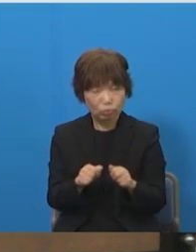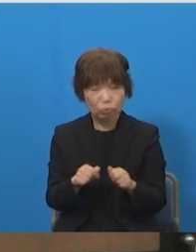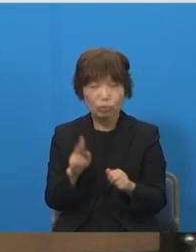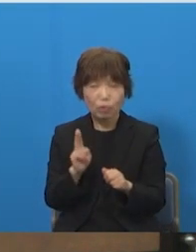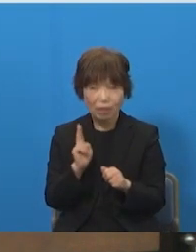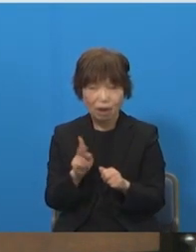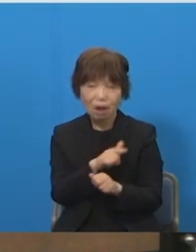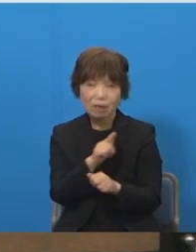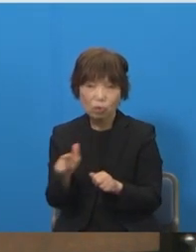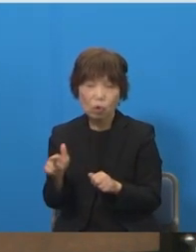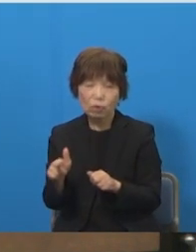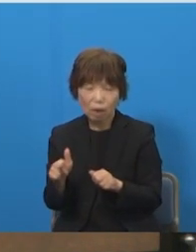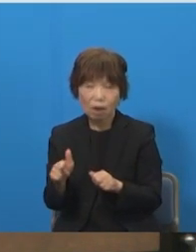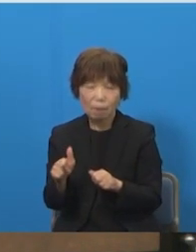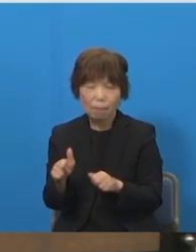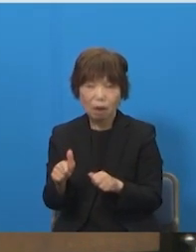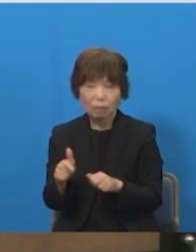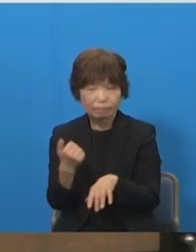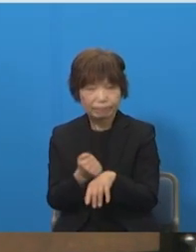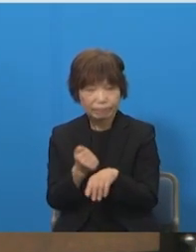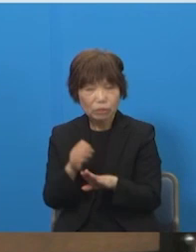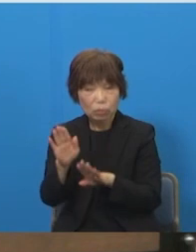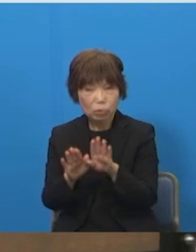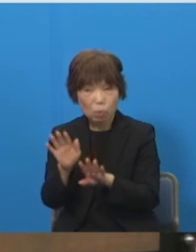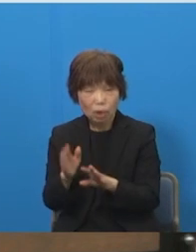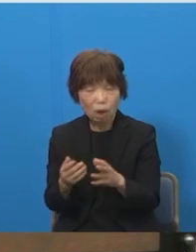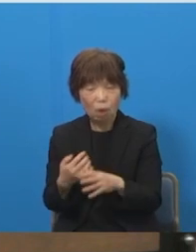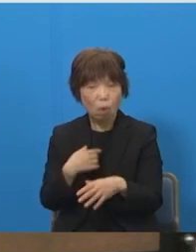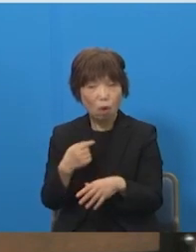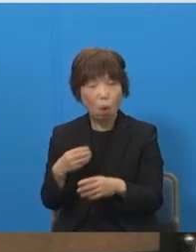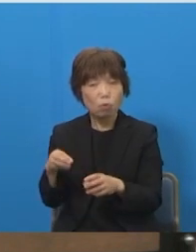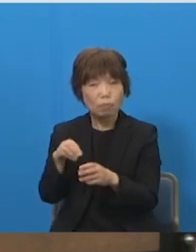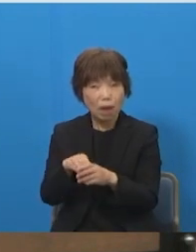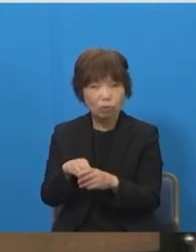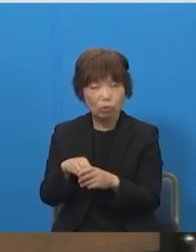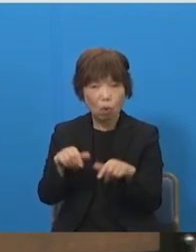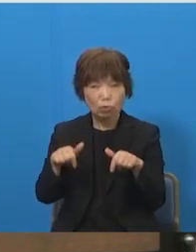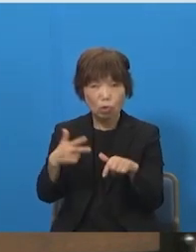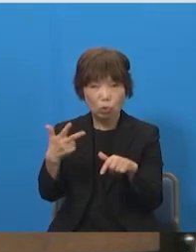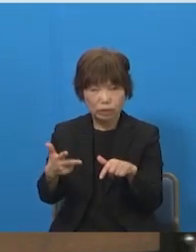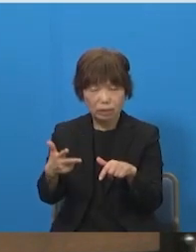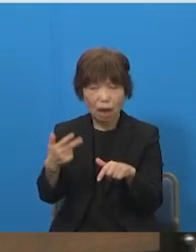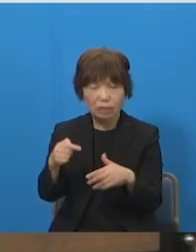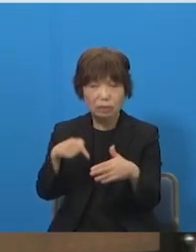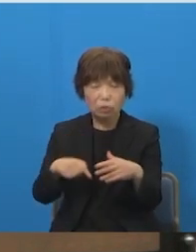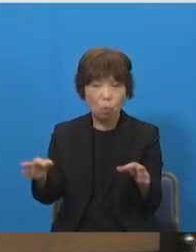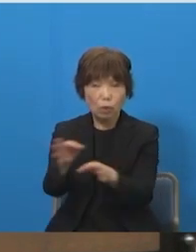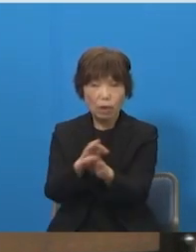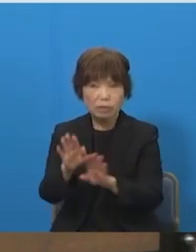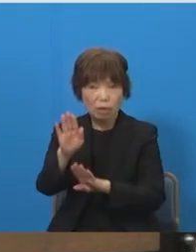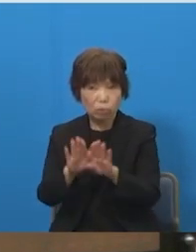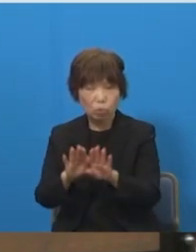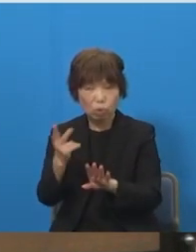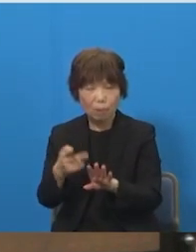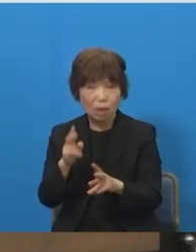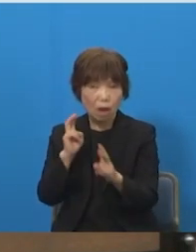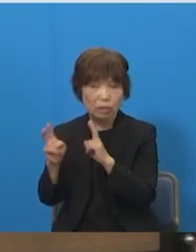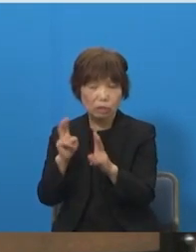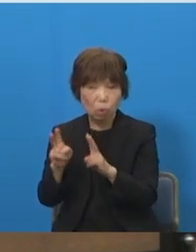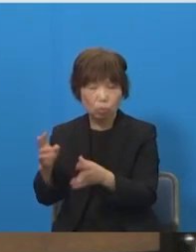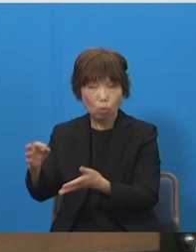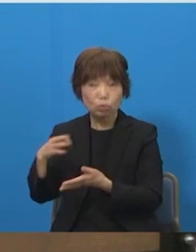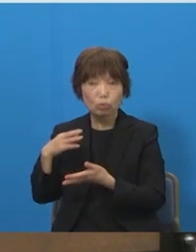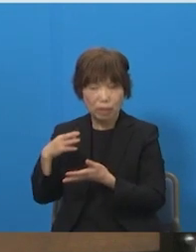ますます広がることが懸念されることを踏まえると、本市が改めて本市内の経済状況や企業の収